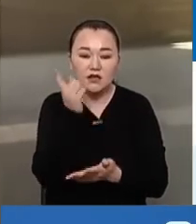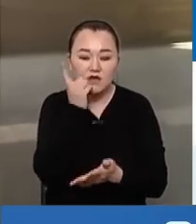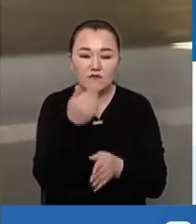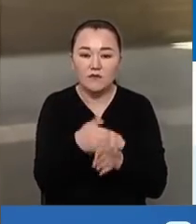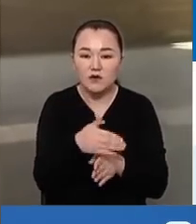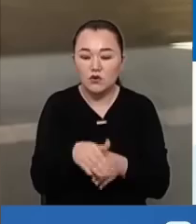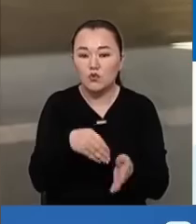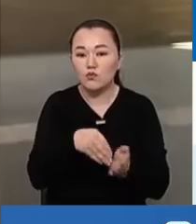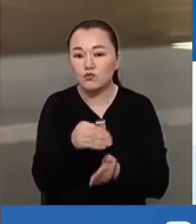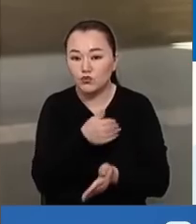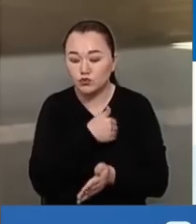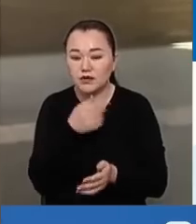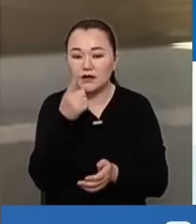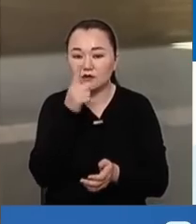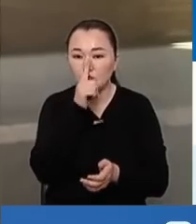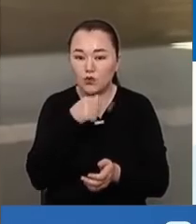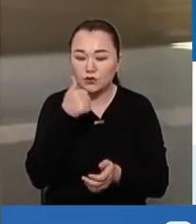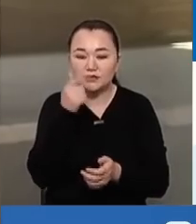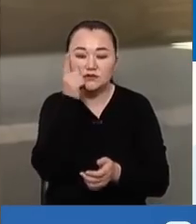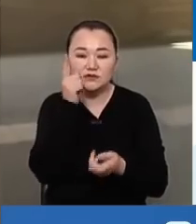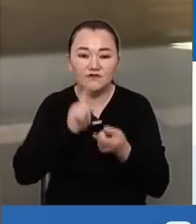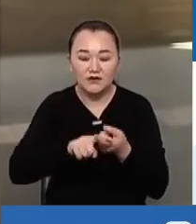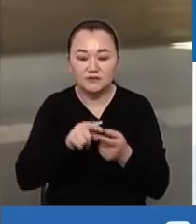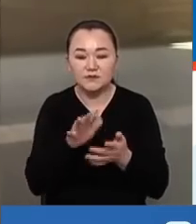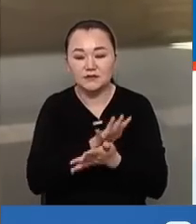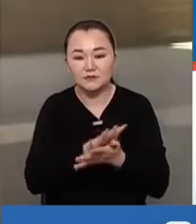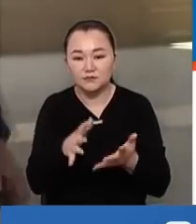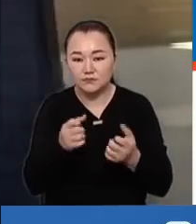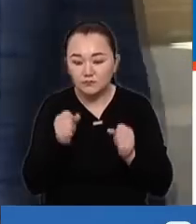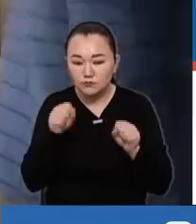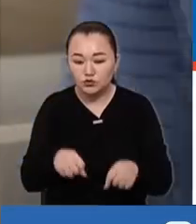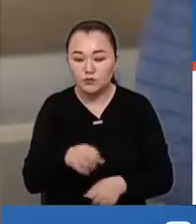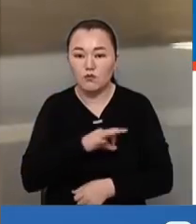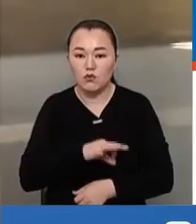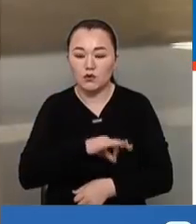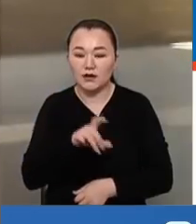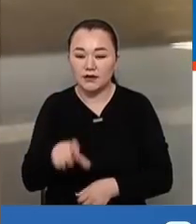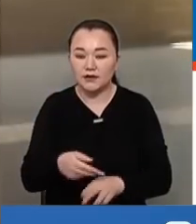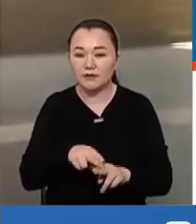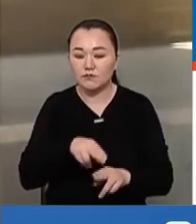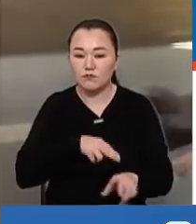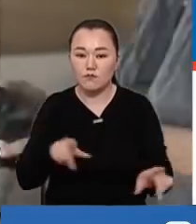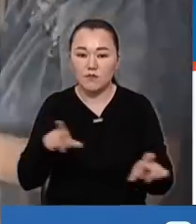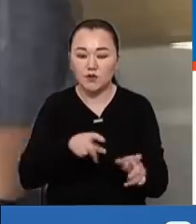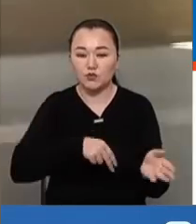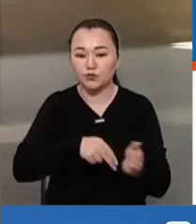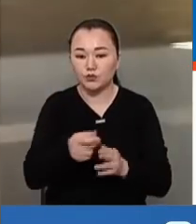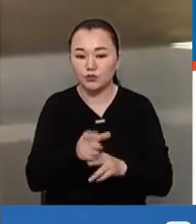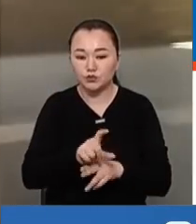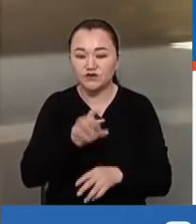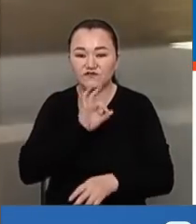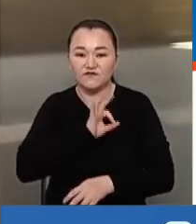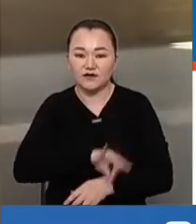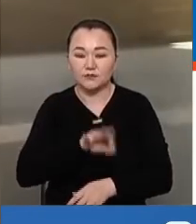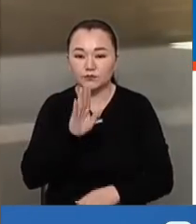төлеуге сатып алсаңыз, бір жылға ұялы байланыс тегін ала аласыз. Сол себепті тұтынушылар үшін біздің дүкенімізде сауда жасаған өте